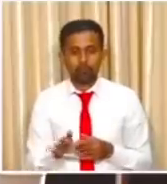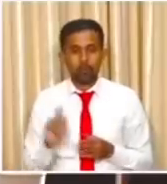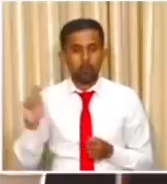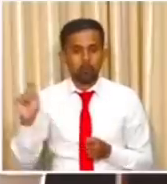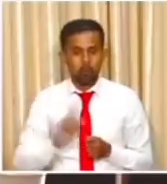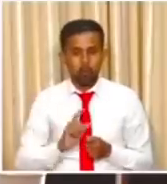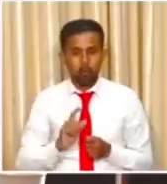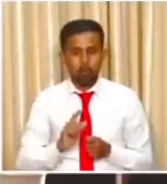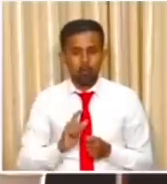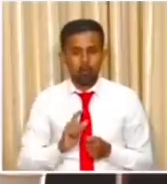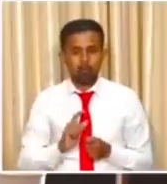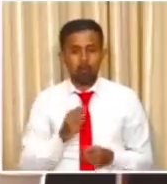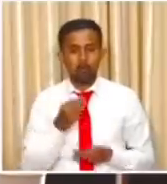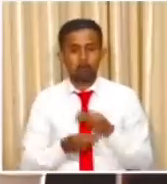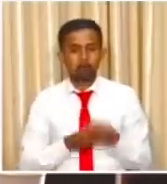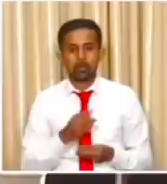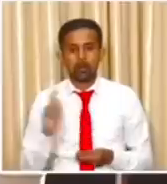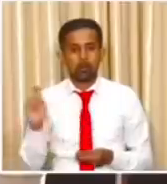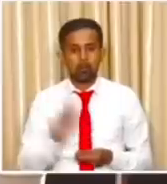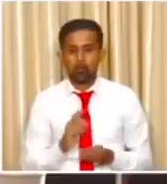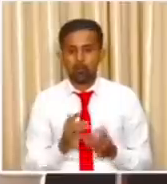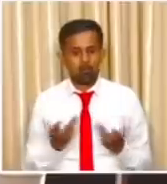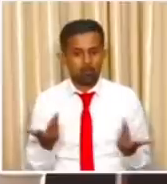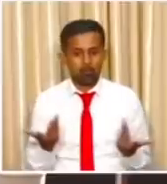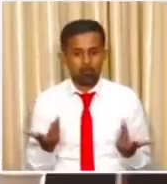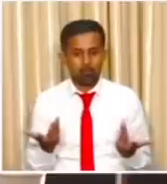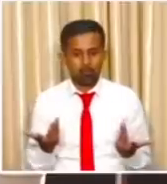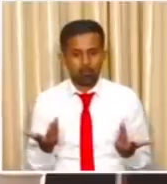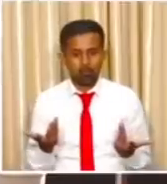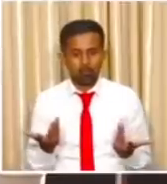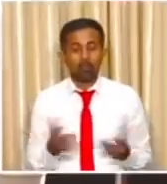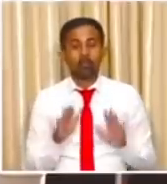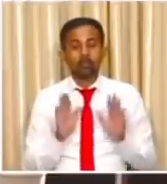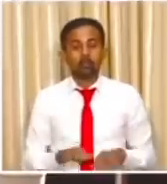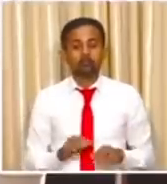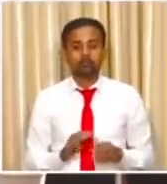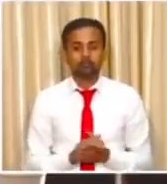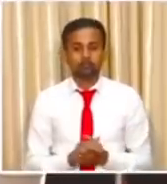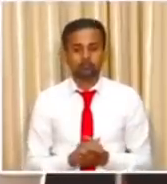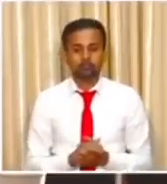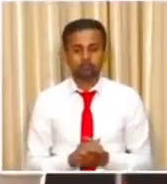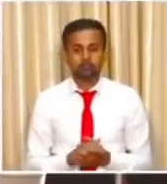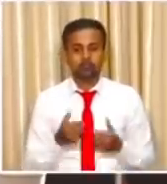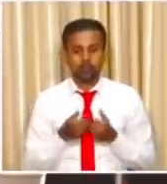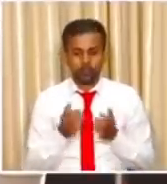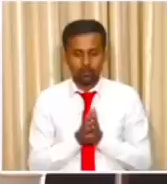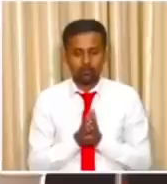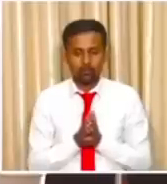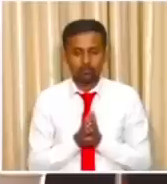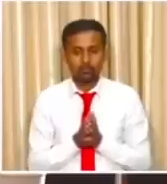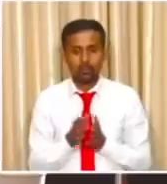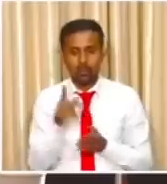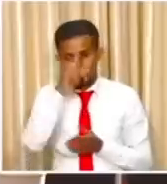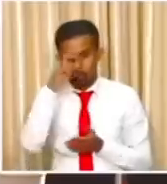ආදායම එම ව්‍යාපාරික නොලැබෙන තත්ත්වයක් තිබෙනවා. ඒතර මොකද වෙන්නේ? එතකොට තමන්ගේ